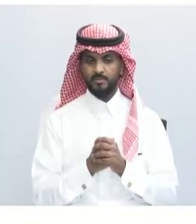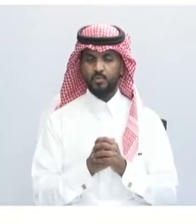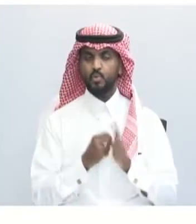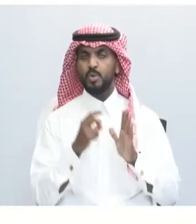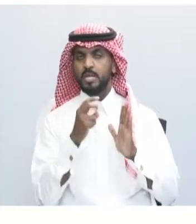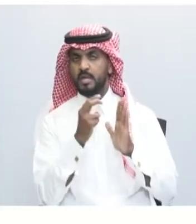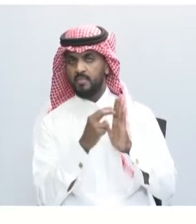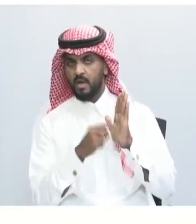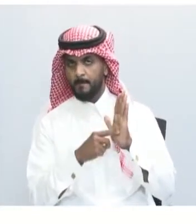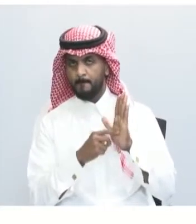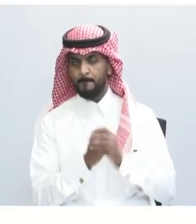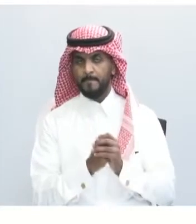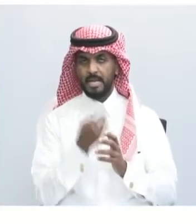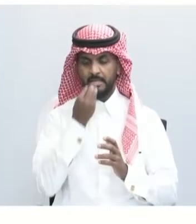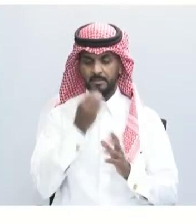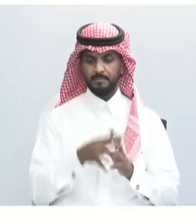الغذائي